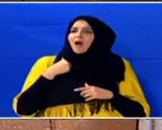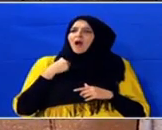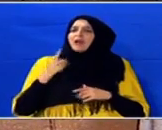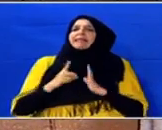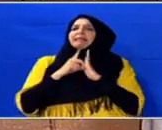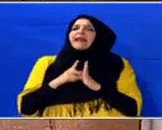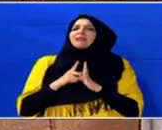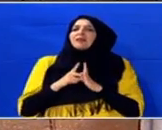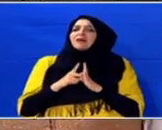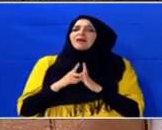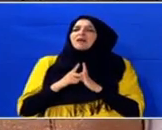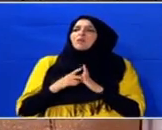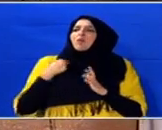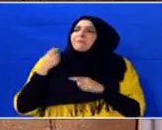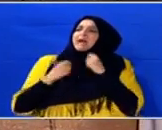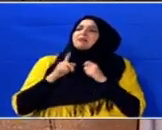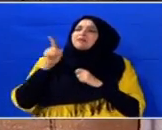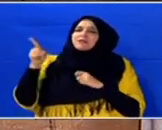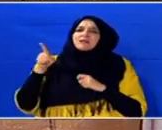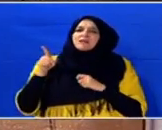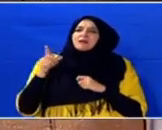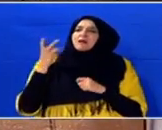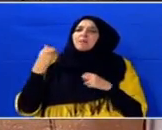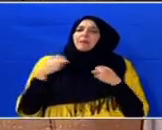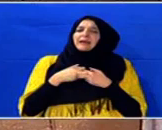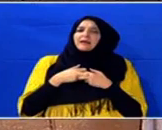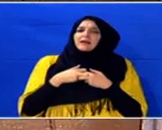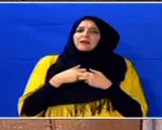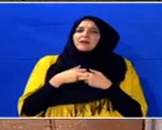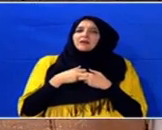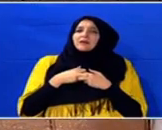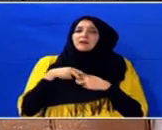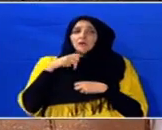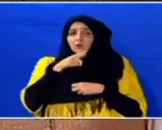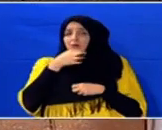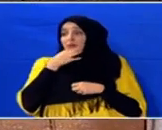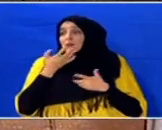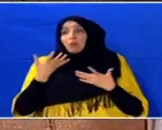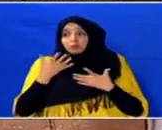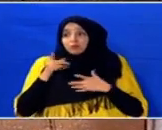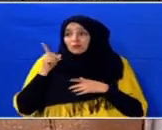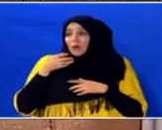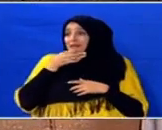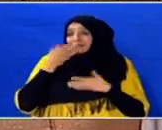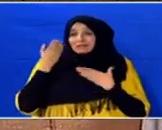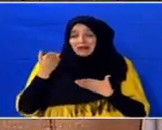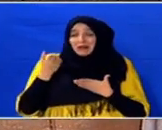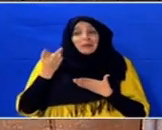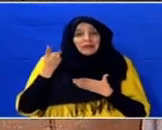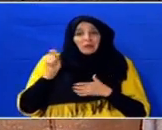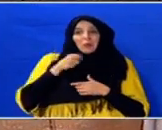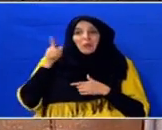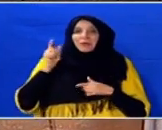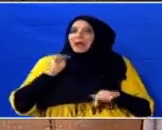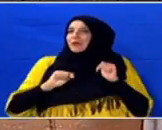لفلان بمبلغ معين. نقول له الأصل براءة الذمة، الأصل أن